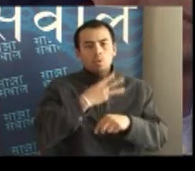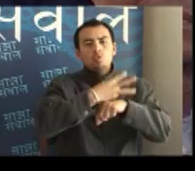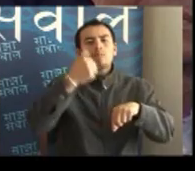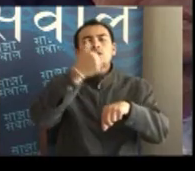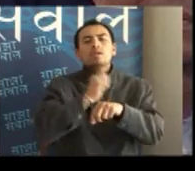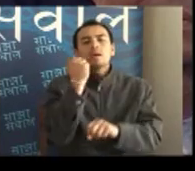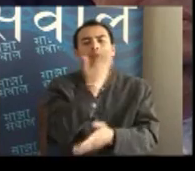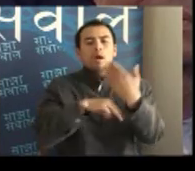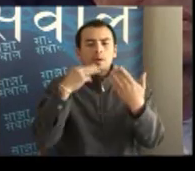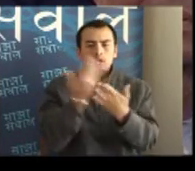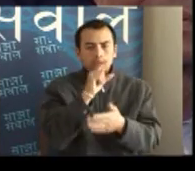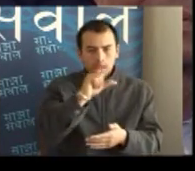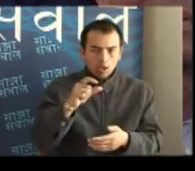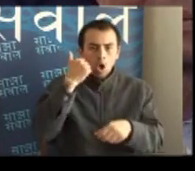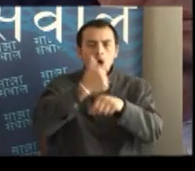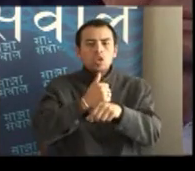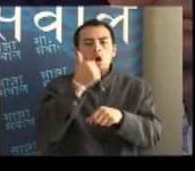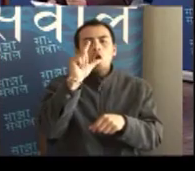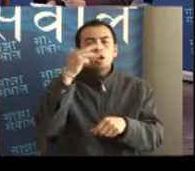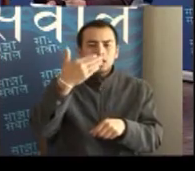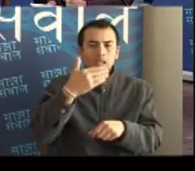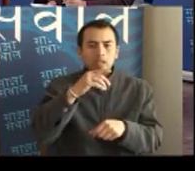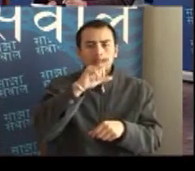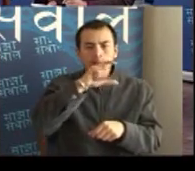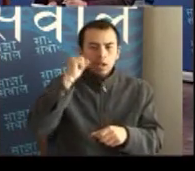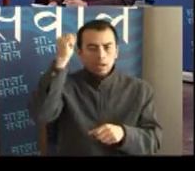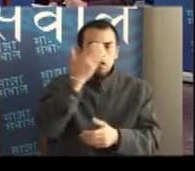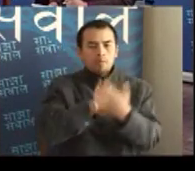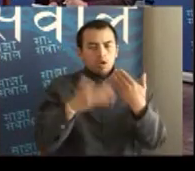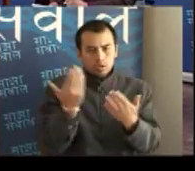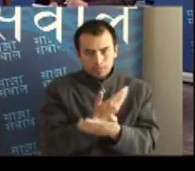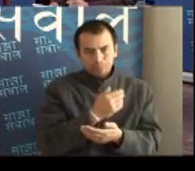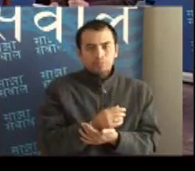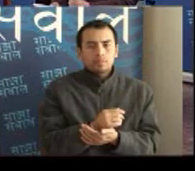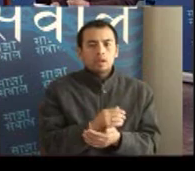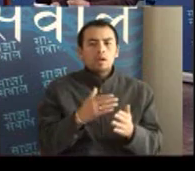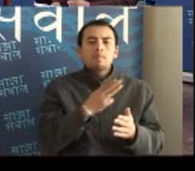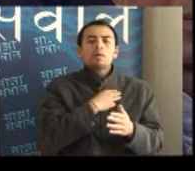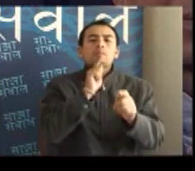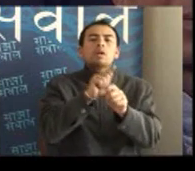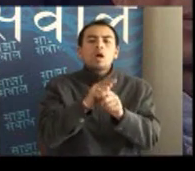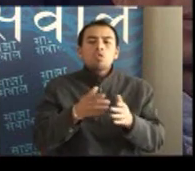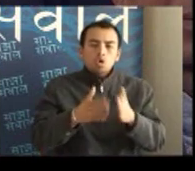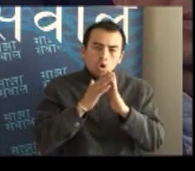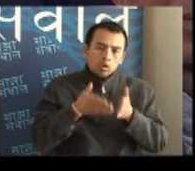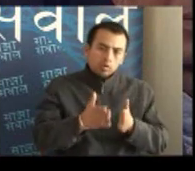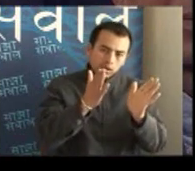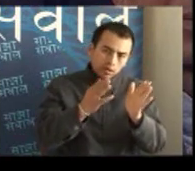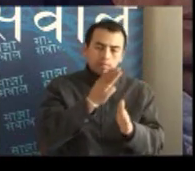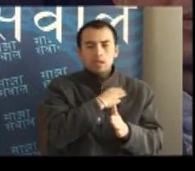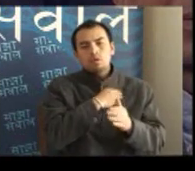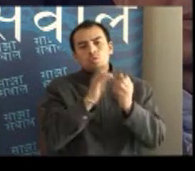उपाध्यक्ष राष्ट्रिय अपाङ्ग महासङ्घ नेपाल अध्यक्ष अखिल नेपाल क्रान्तिकारी अपाङ्ग महासङ्घ। अहिले पनि मानव निर्मित भौतिक संरचना मानवीय